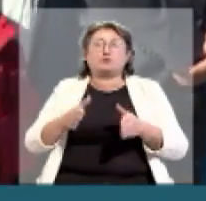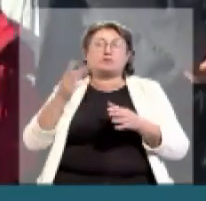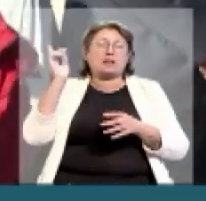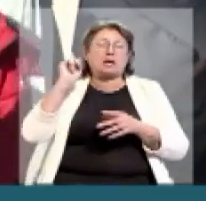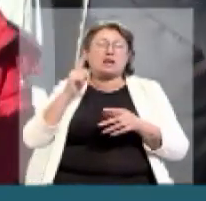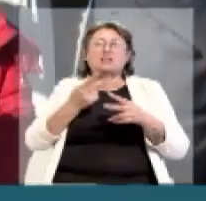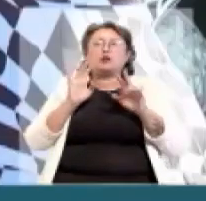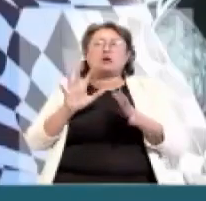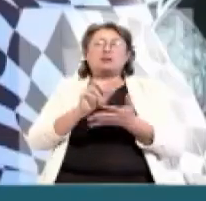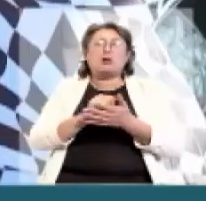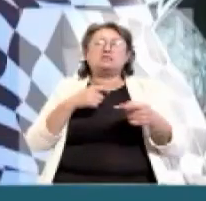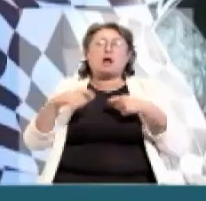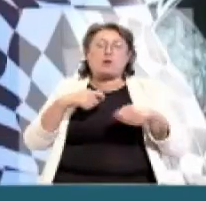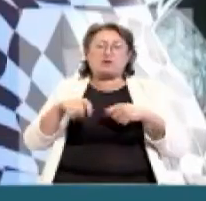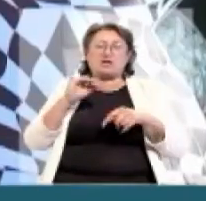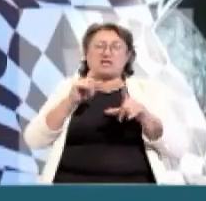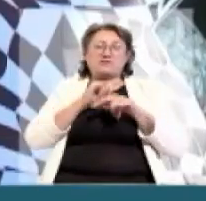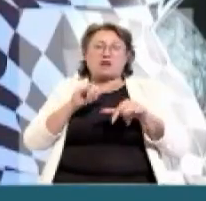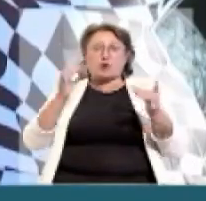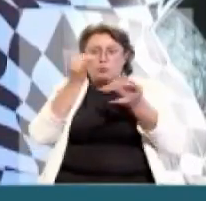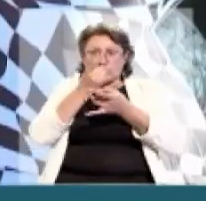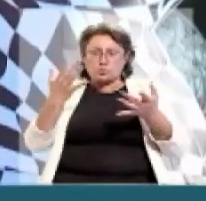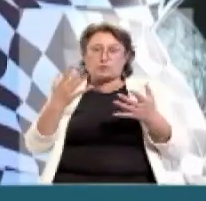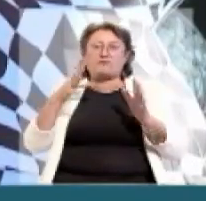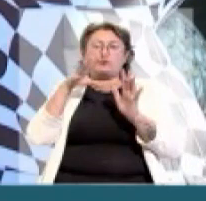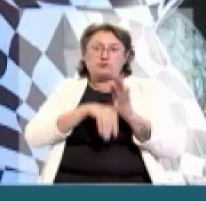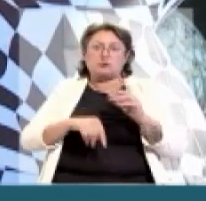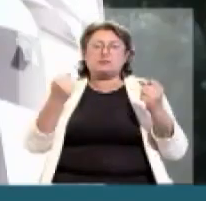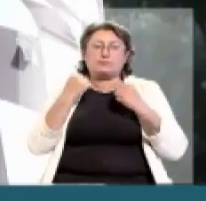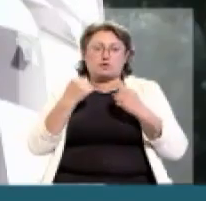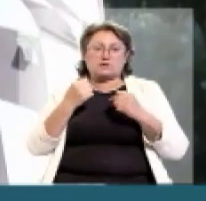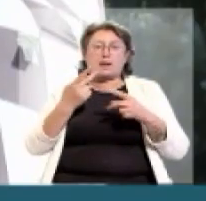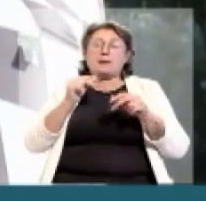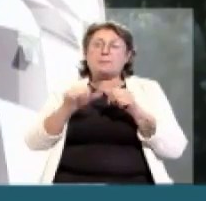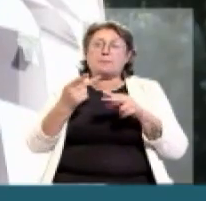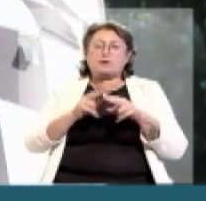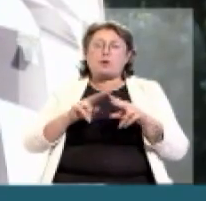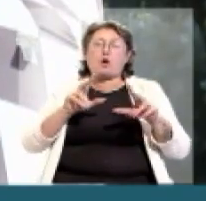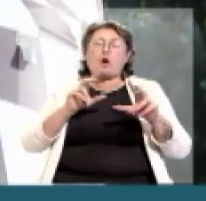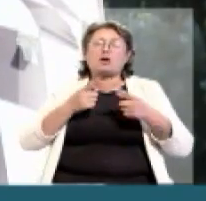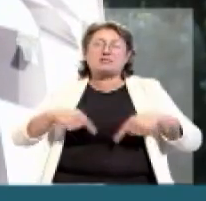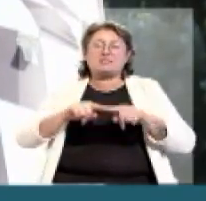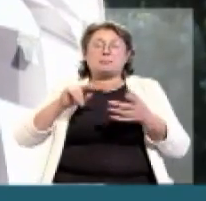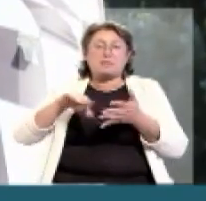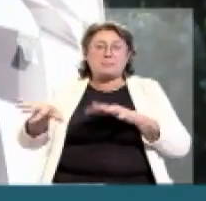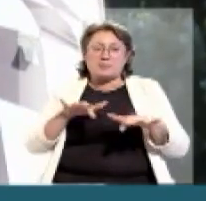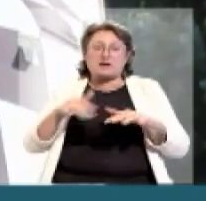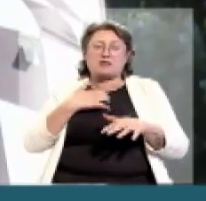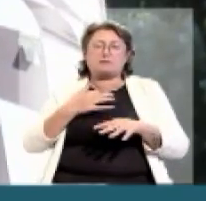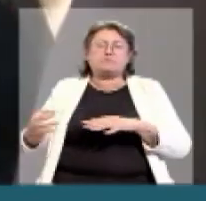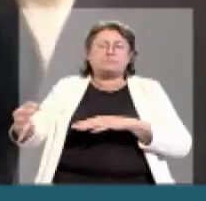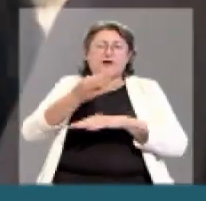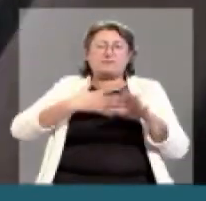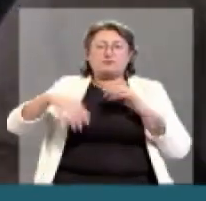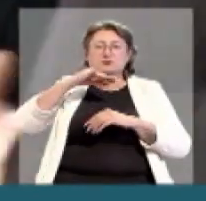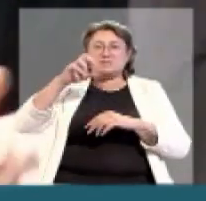предки не только занимались торговлей, но и развивали культуру, в том числе спорт. Именно поэтому организаторы мероприятия планируют объехать всю